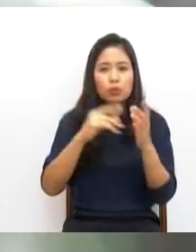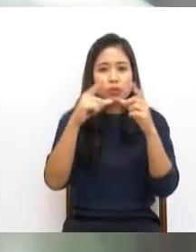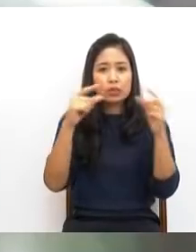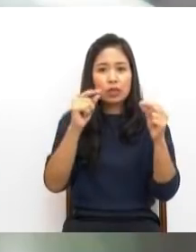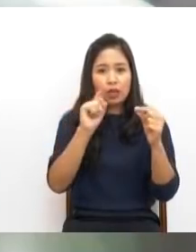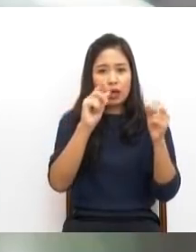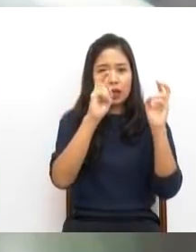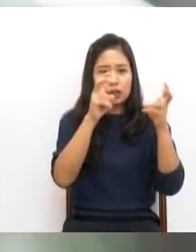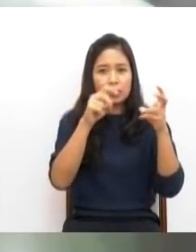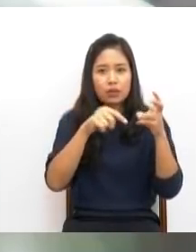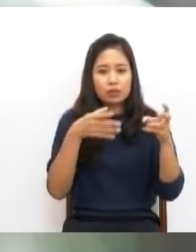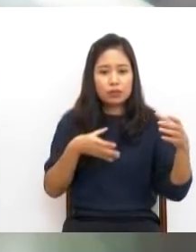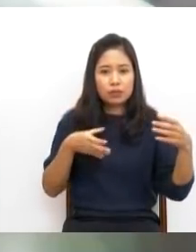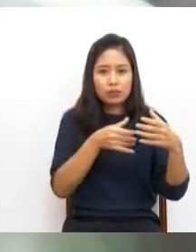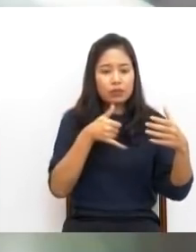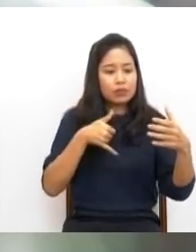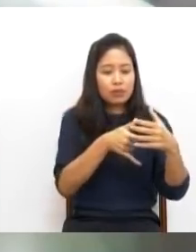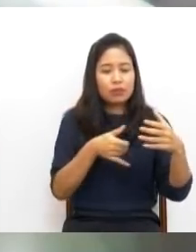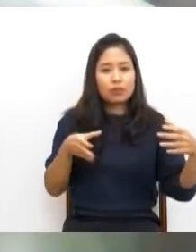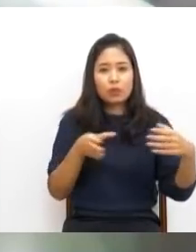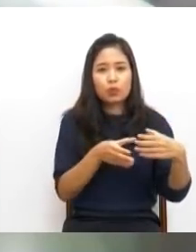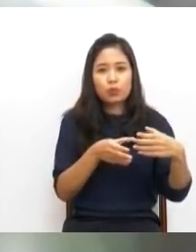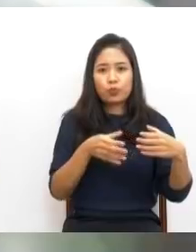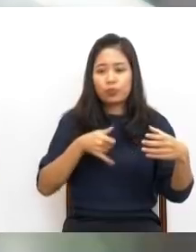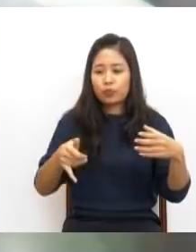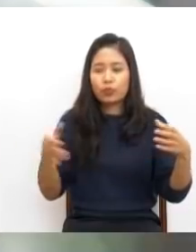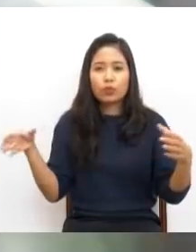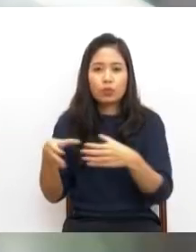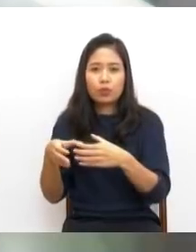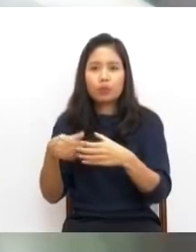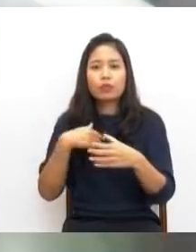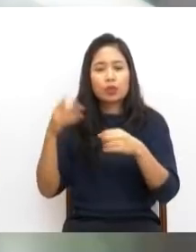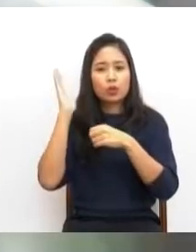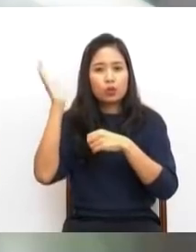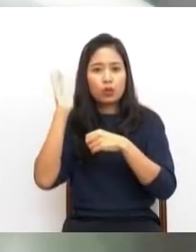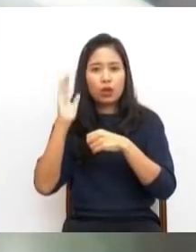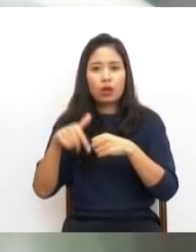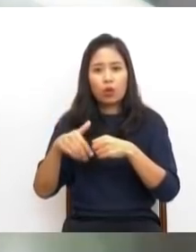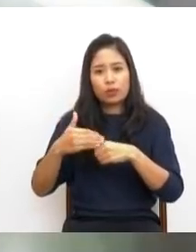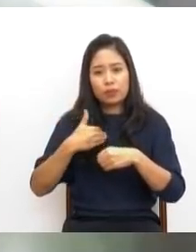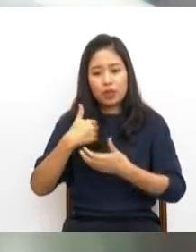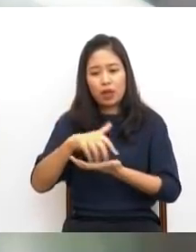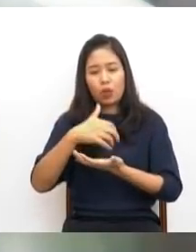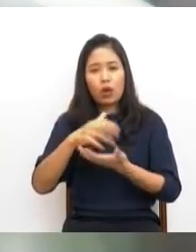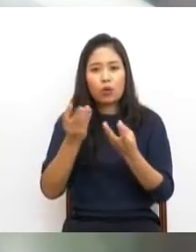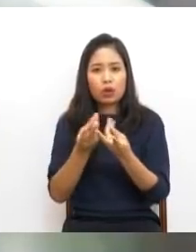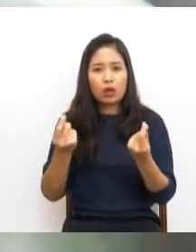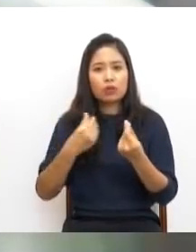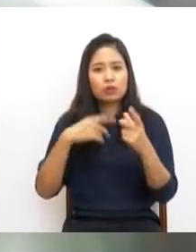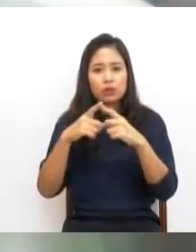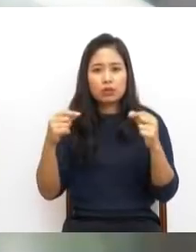ครสนใจเราก็จะเข้ามาอยู่ในนี้ด้วยกันแล้วก็มีทั้งเรื่องของการมีวิทยากรผู้ทรงคุณวุฒิมาบอกเล่าเรื่องราวว่าครูจะสอน